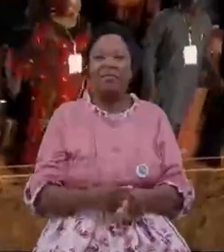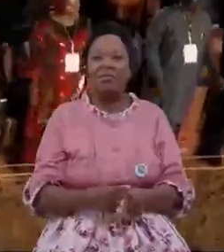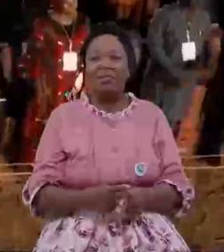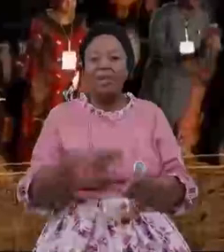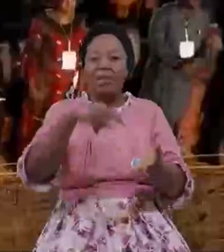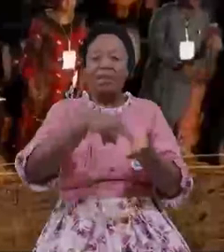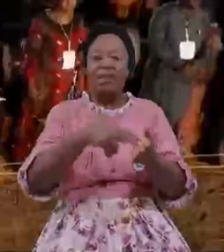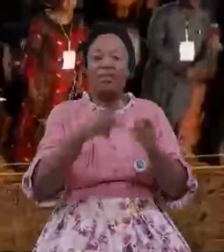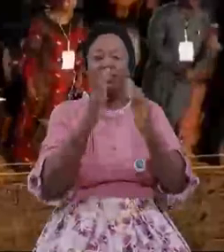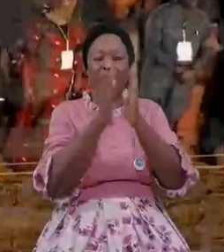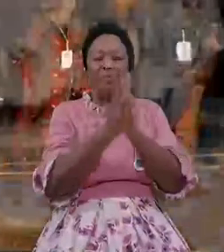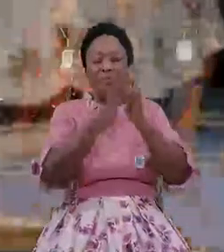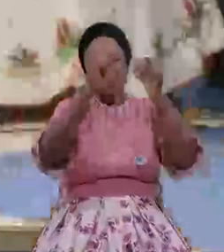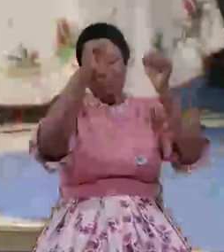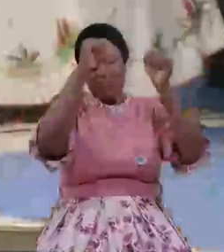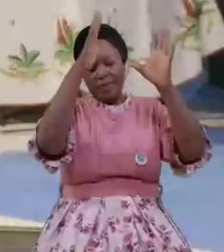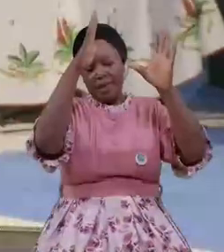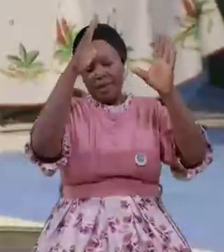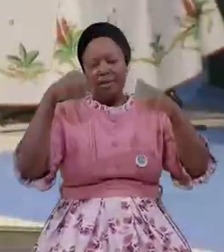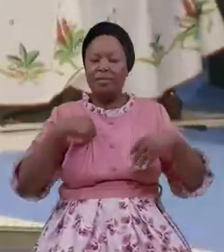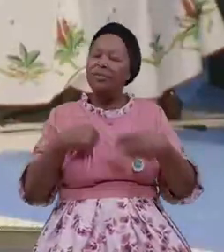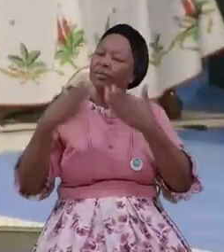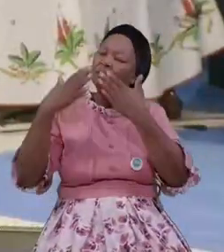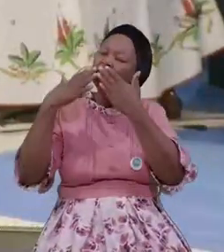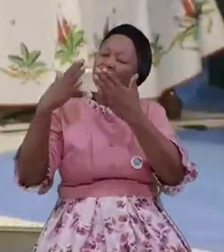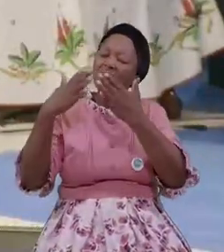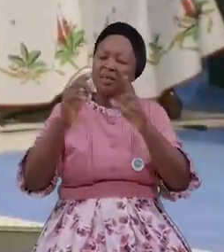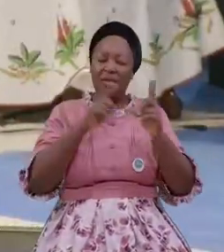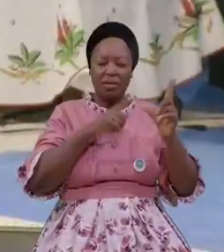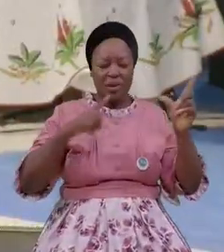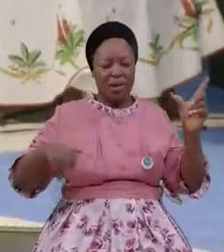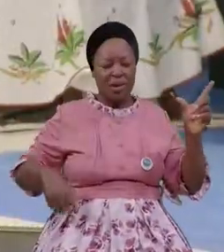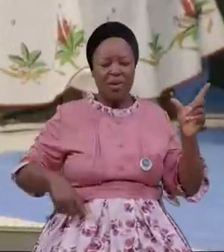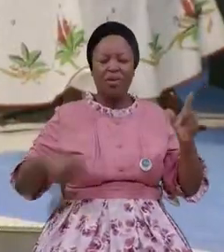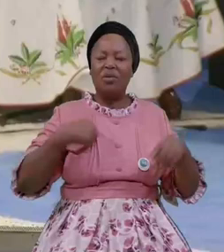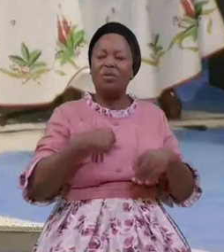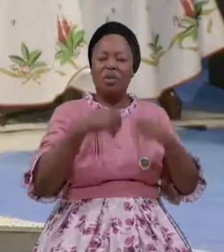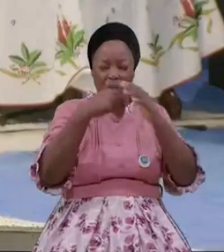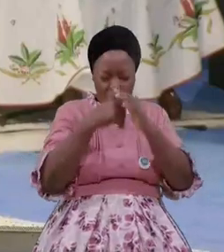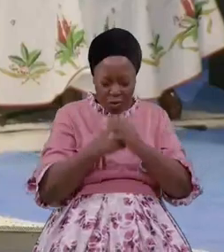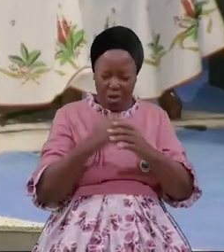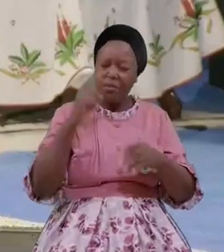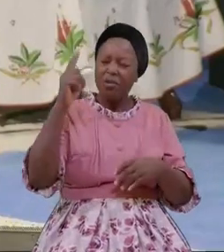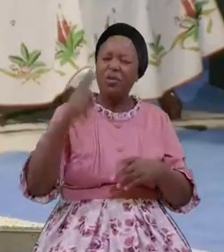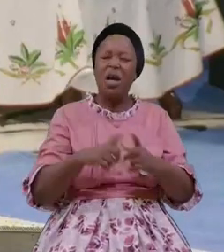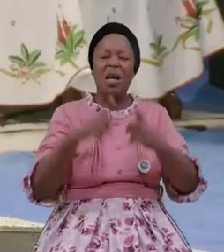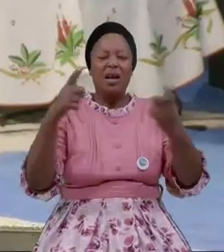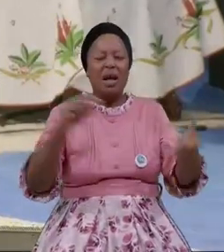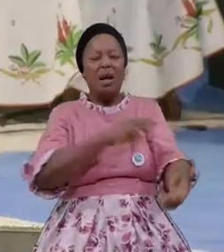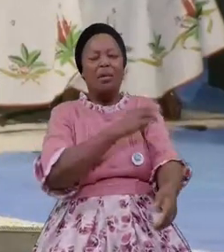debout père nous te remercions Seigneur nous t'adorons Dieu